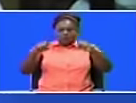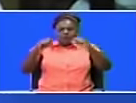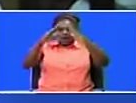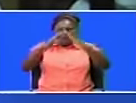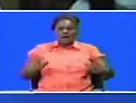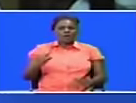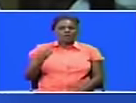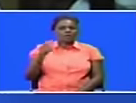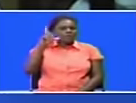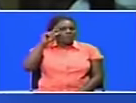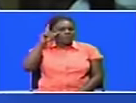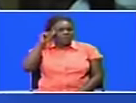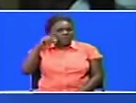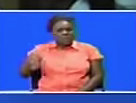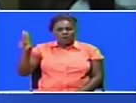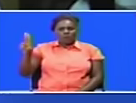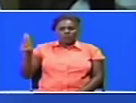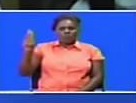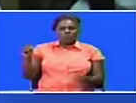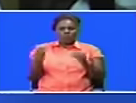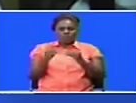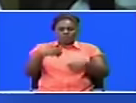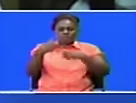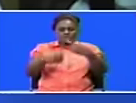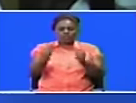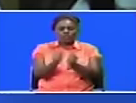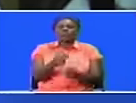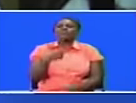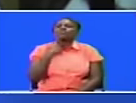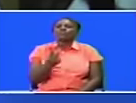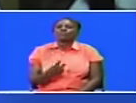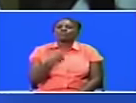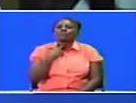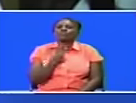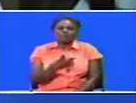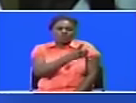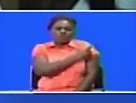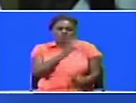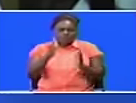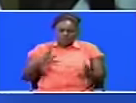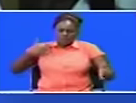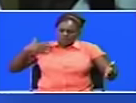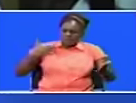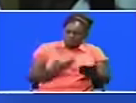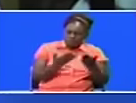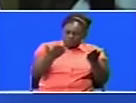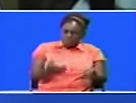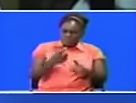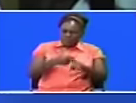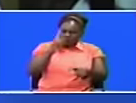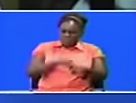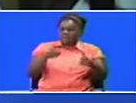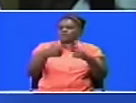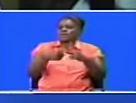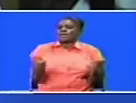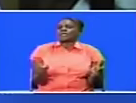ikulukunyiree wa rais uhuru kenyatta una nelea na miano Ama muan wa madaket ulo